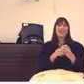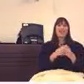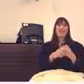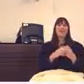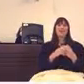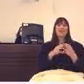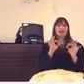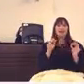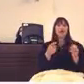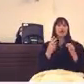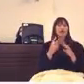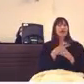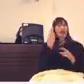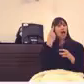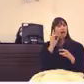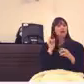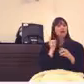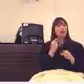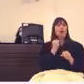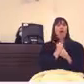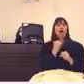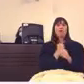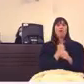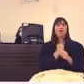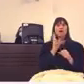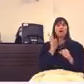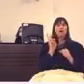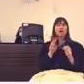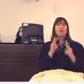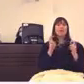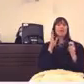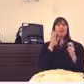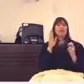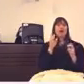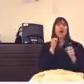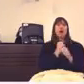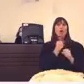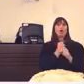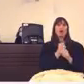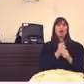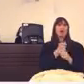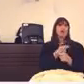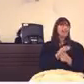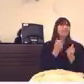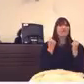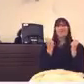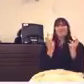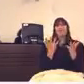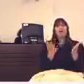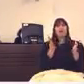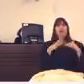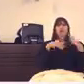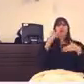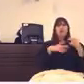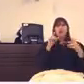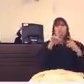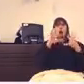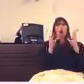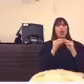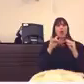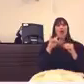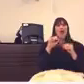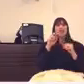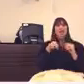תתחילו להתרגל לרעיון שתצטרכו לעבוד, גם עיריית חיפה עובדת באינסוף מבנים, לא הכל בחסן שוקרי